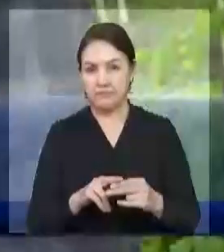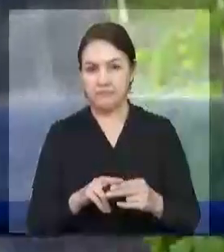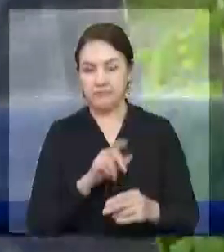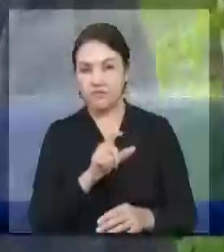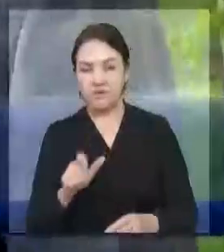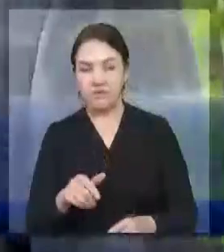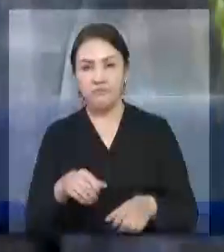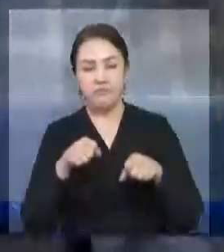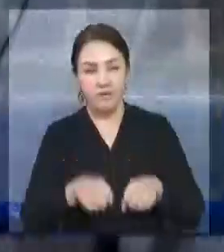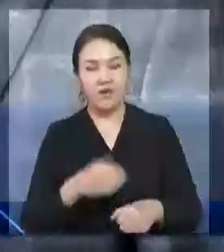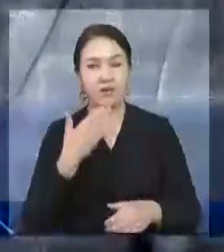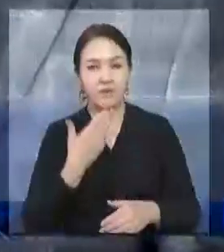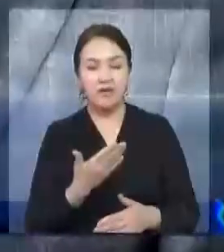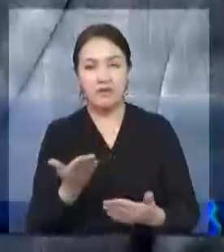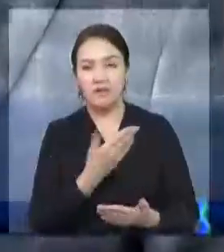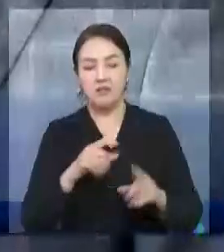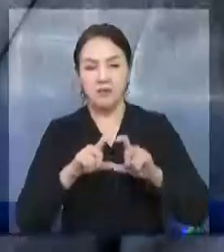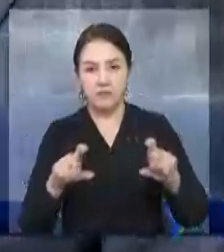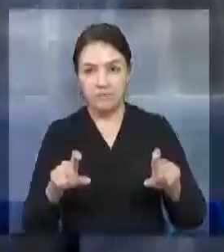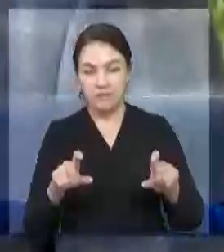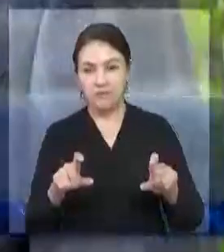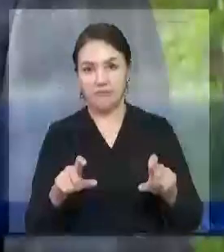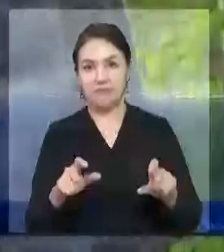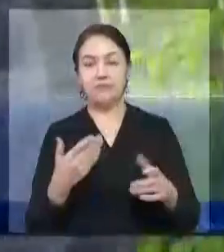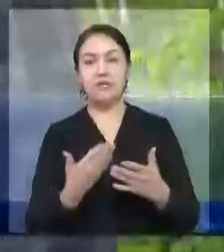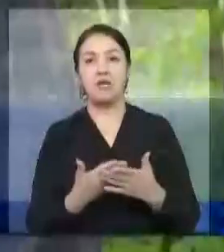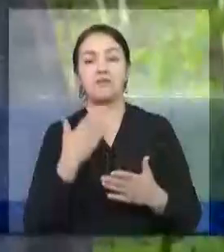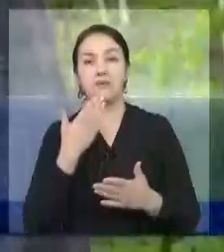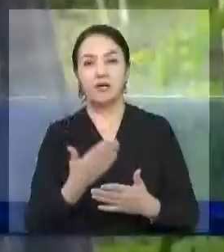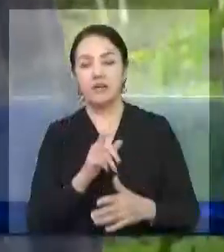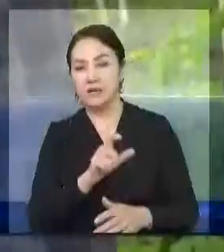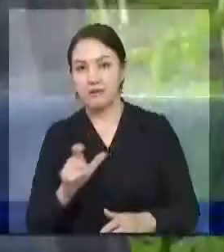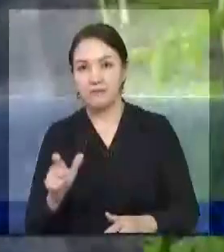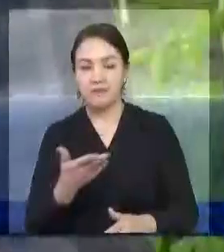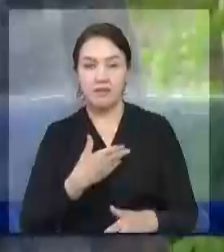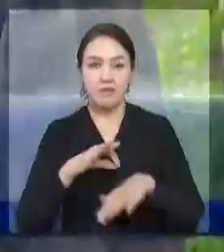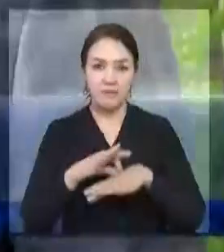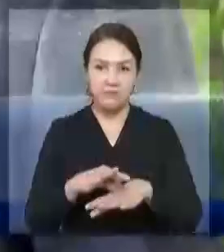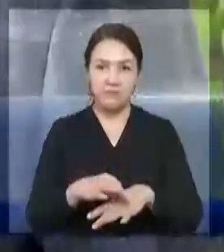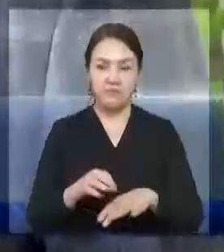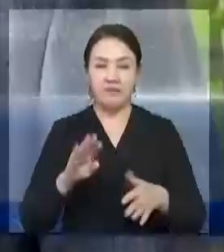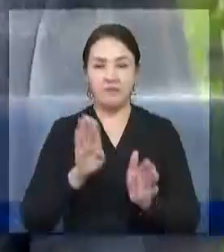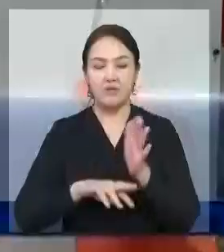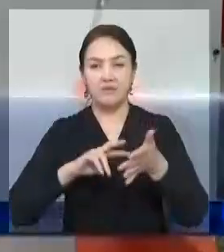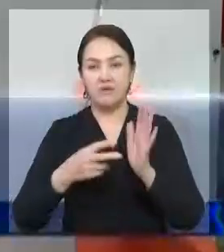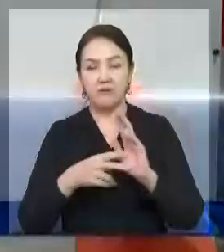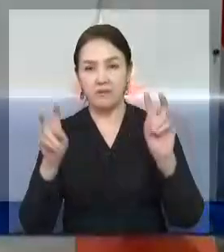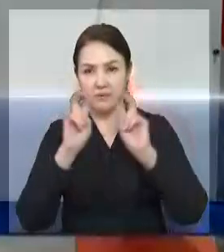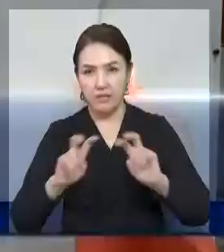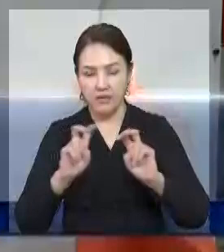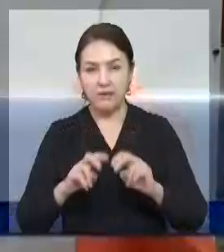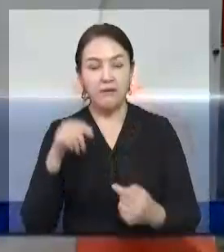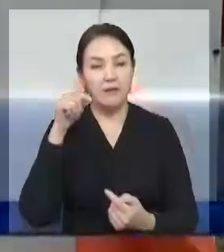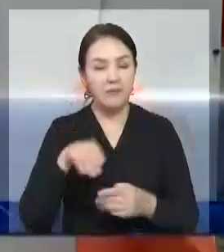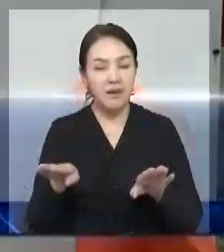граждане вправе обратиться в наше учреждение. На основании обращения граждан нами проводятся внеплановые проверки. К слову, по